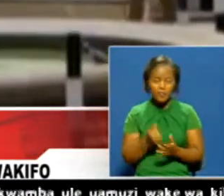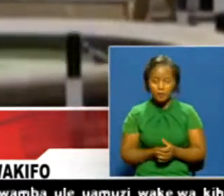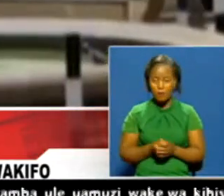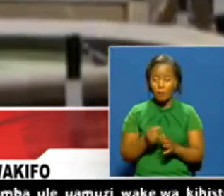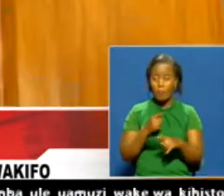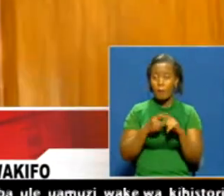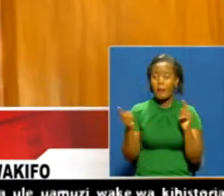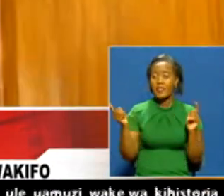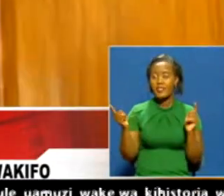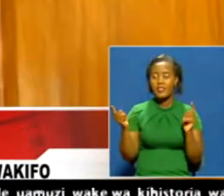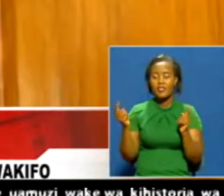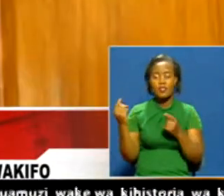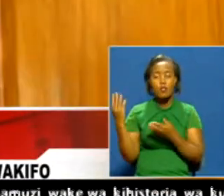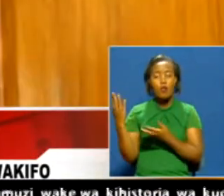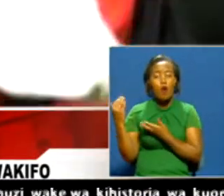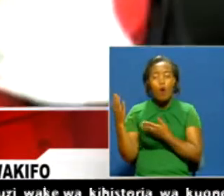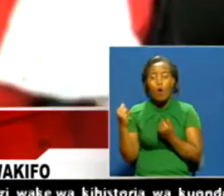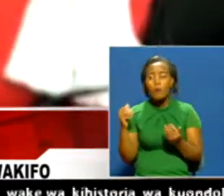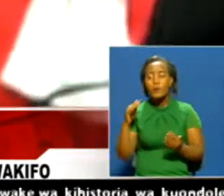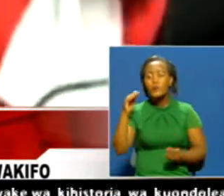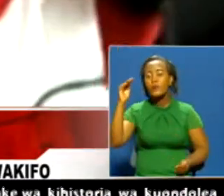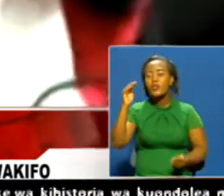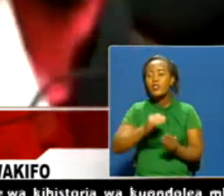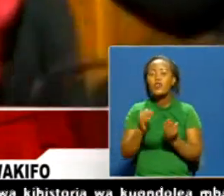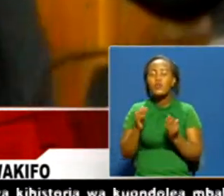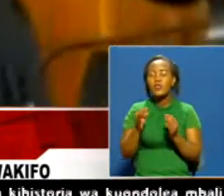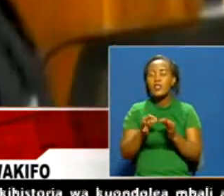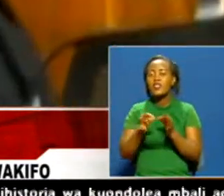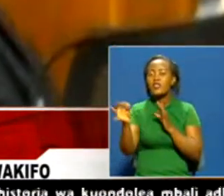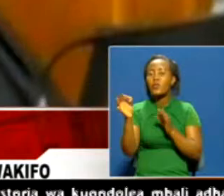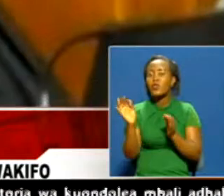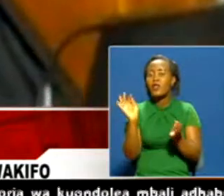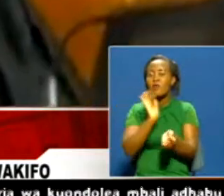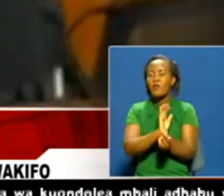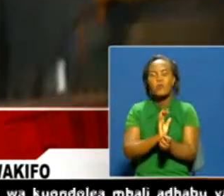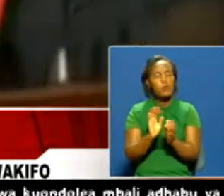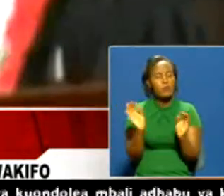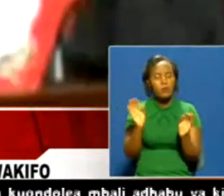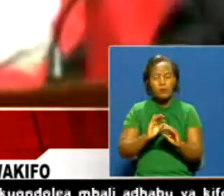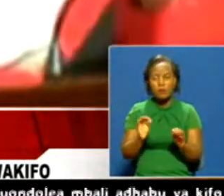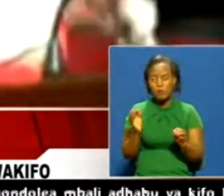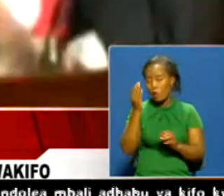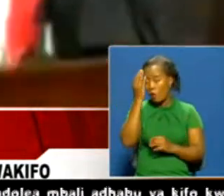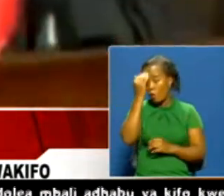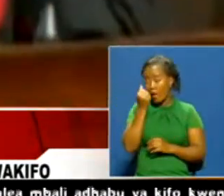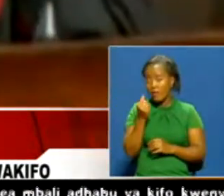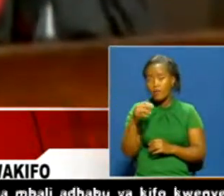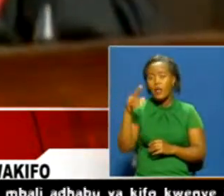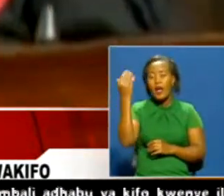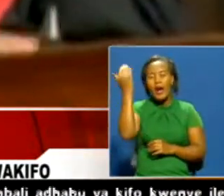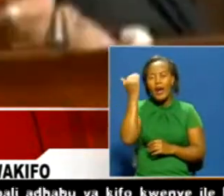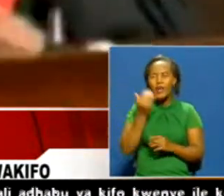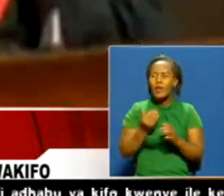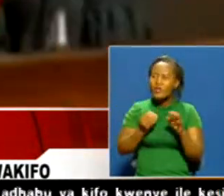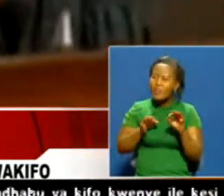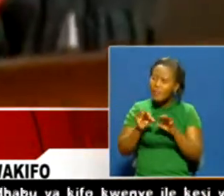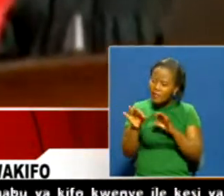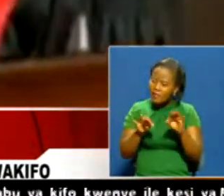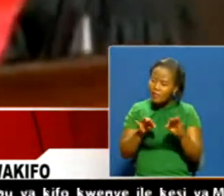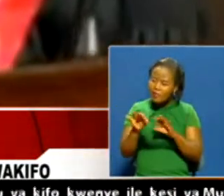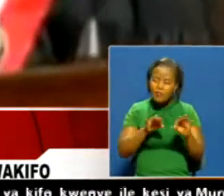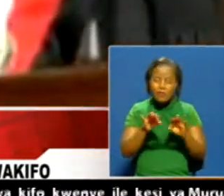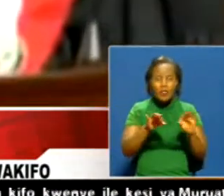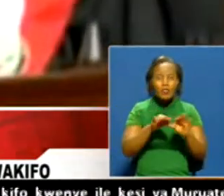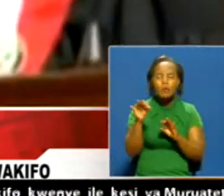ya kupunguziwa hukumu zao imepata pigo baada ya mahakama ya juu nchini kufafanua uamuzi uliofikiwa kwenye kesi hiyo ya Murua